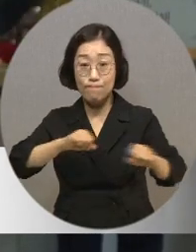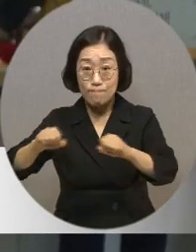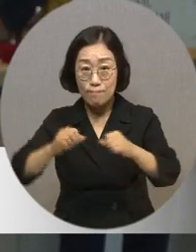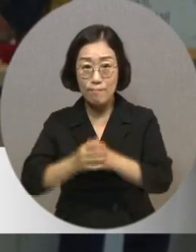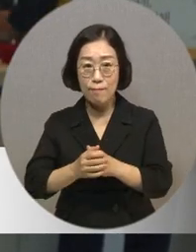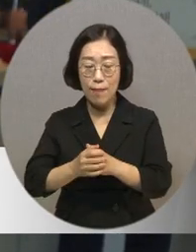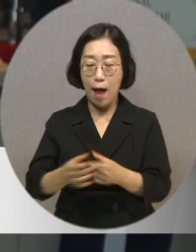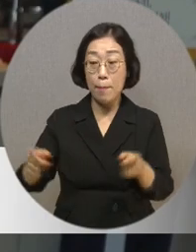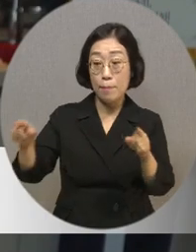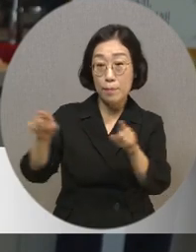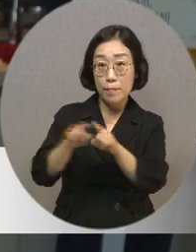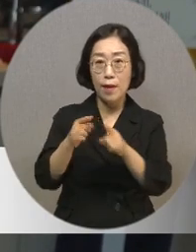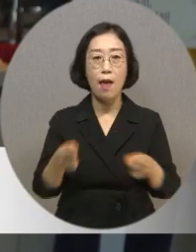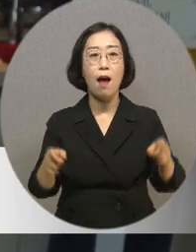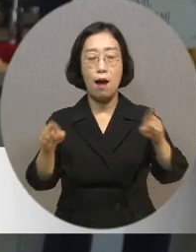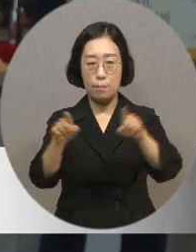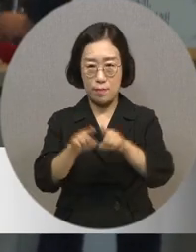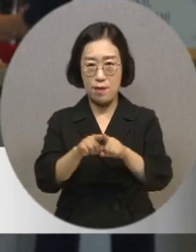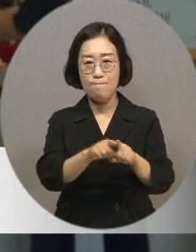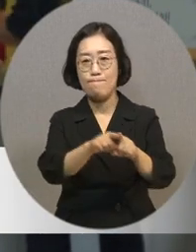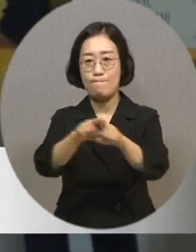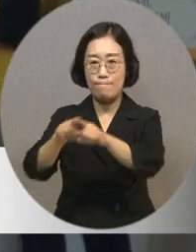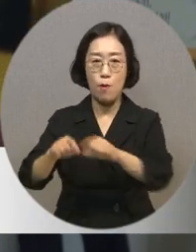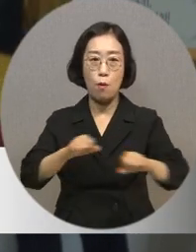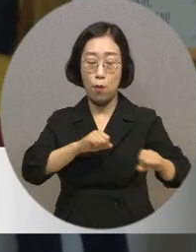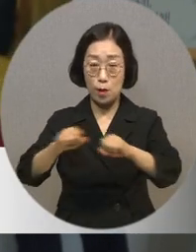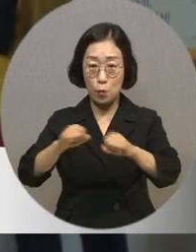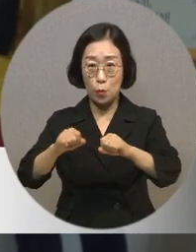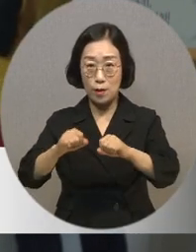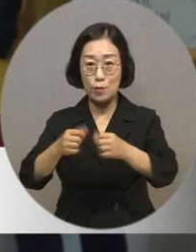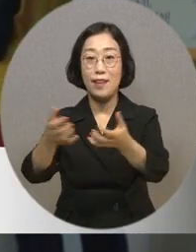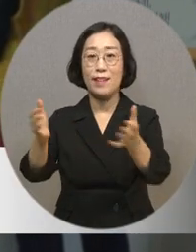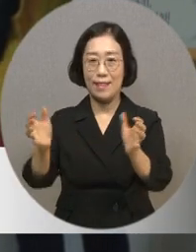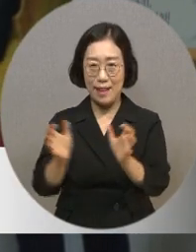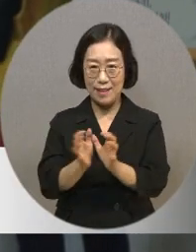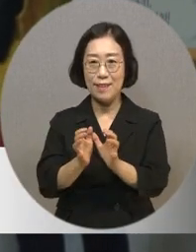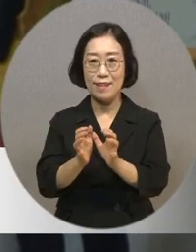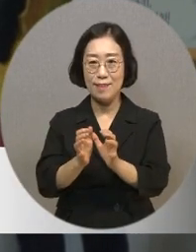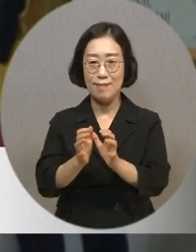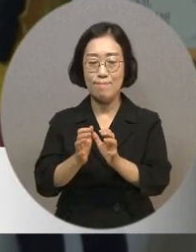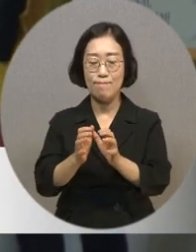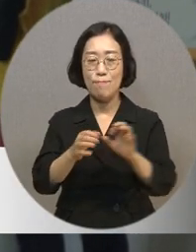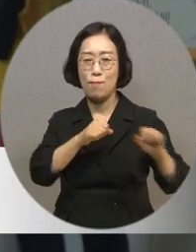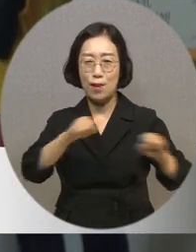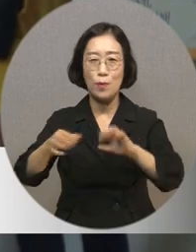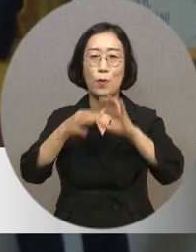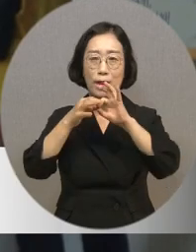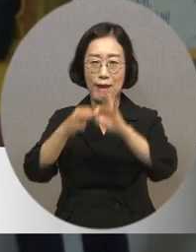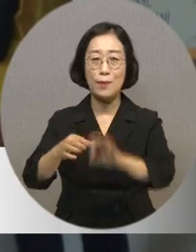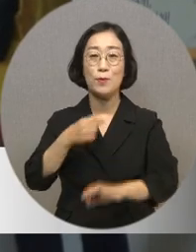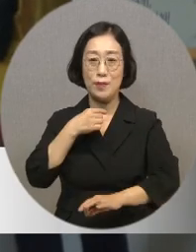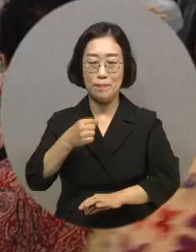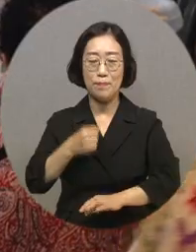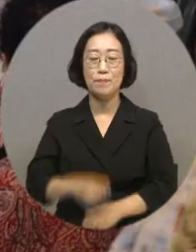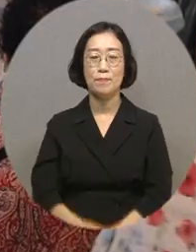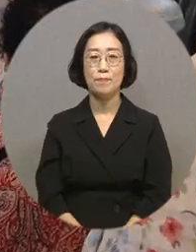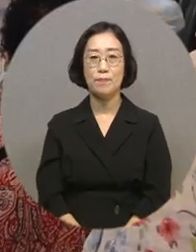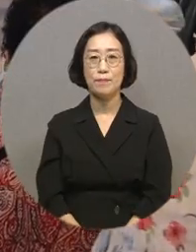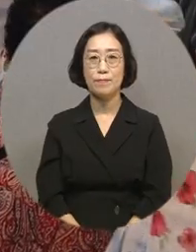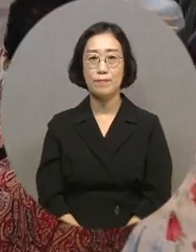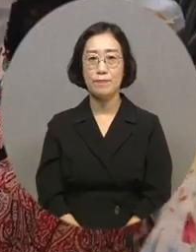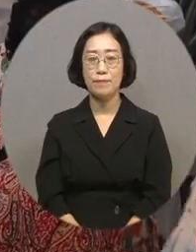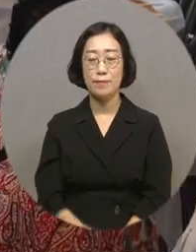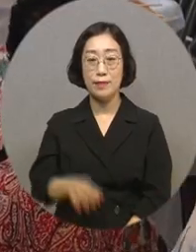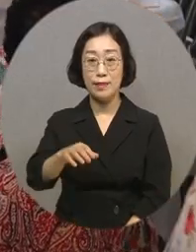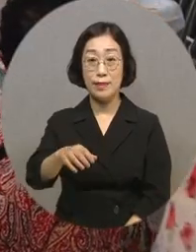같이 시민들과 더불어 같이 활동할 수 있는 그런 단체로 활동할 수 있도록 할 예정입니다.